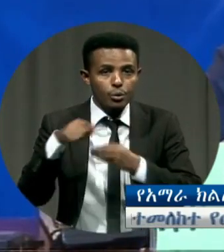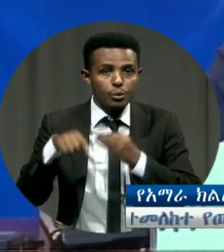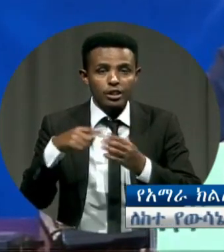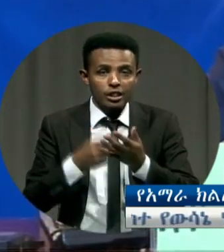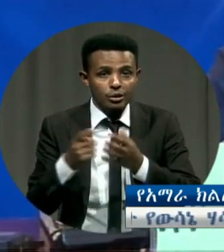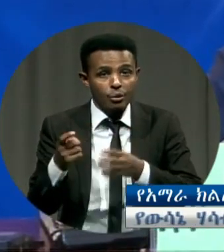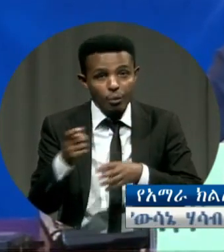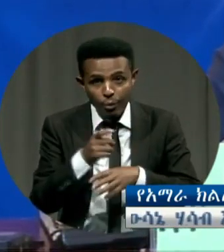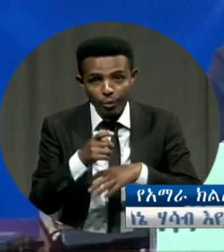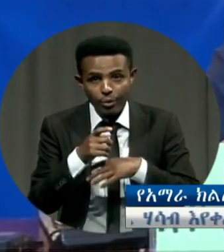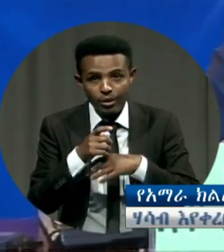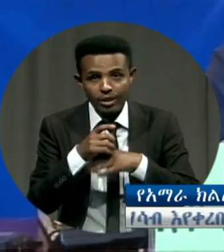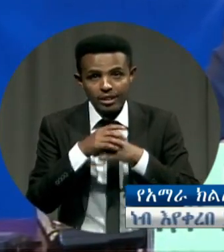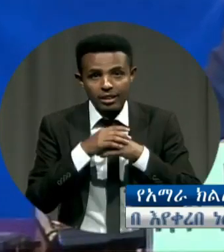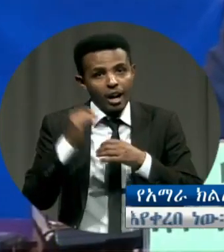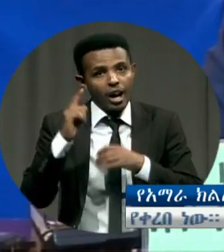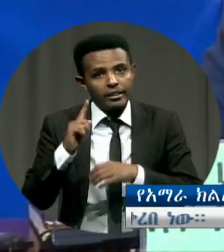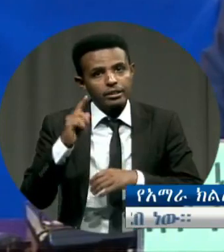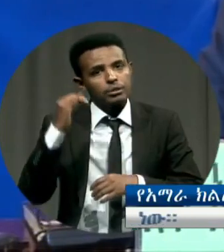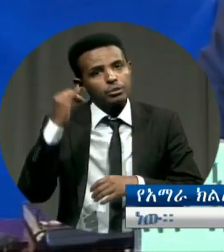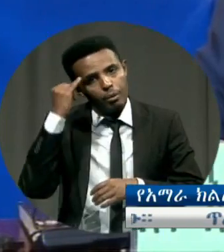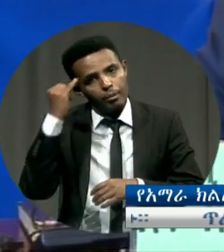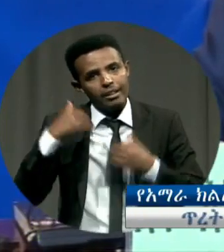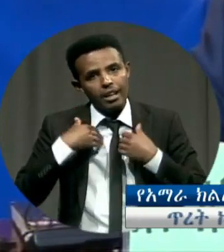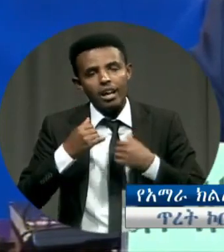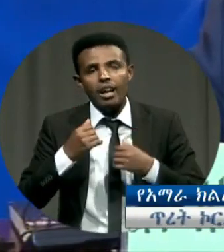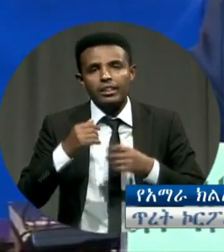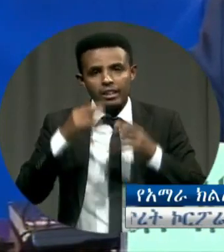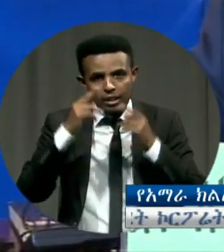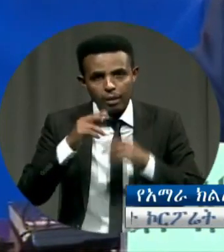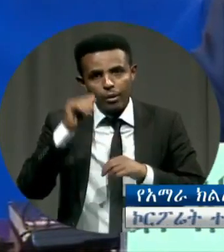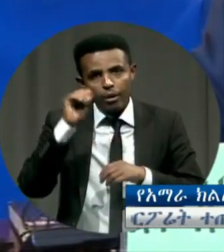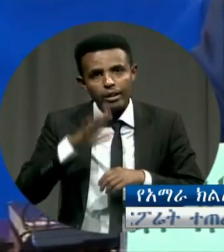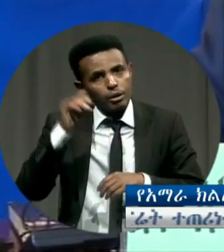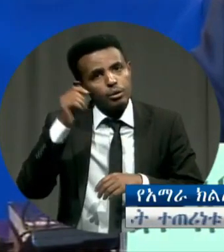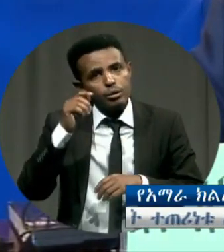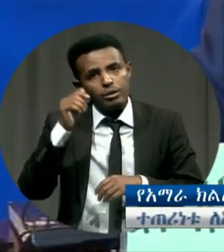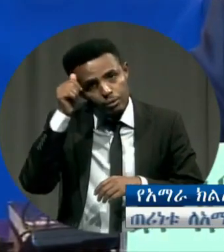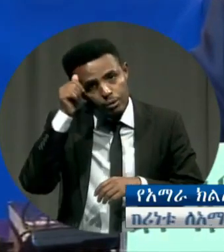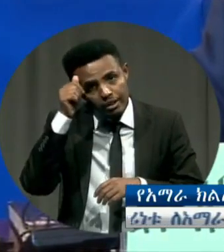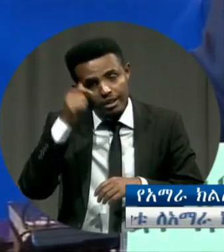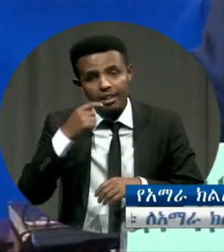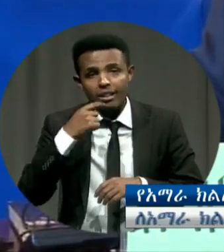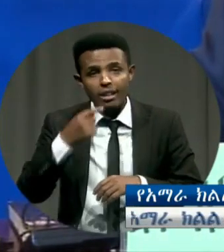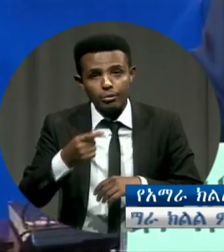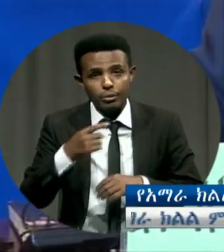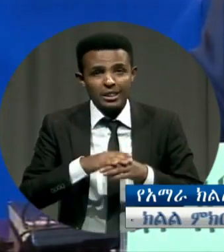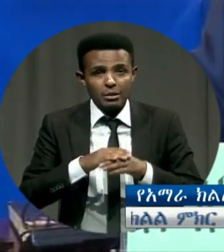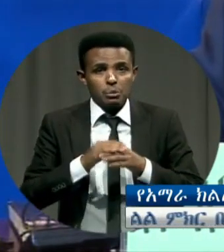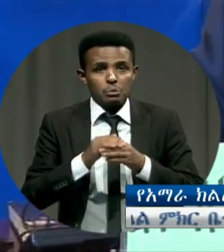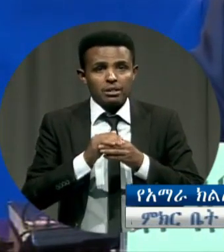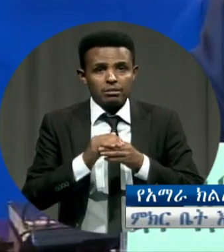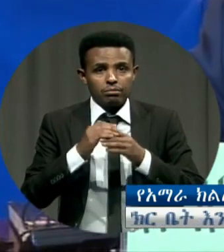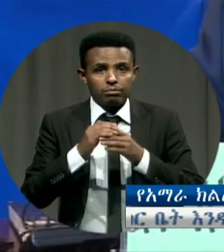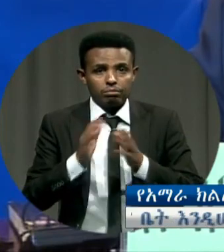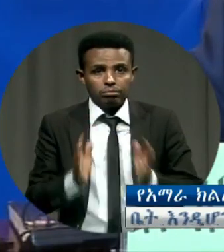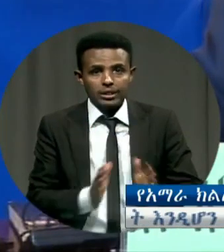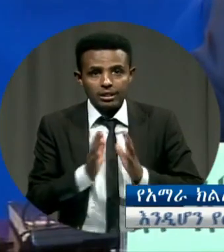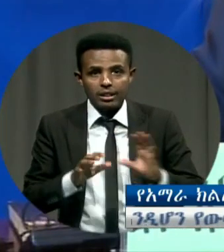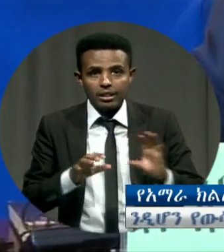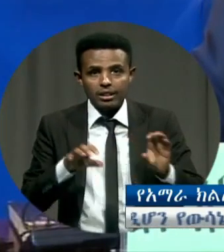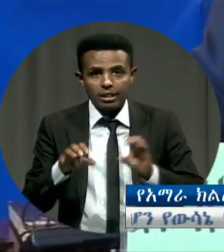አንድ ኮሜንት ያለኝ ቅድም የተከበሩ አቶ እውነቴ እንደተናገሩት የተደራጀ ሰነድ ተዘጋጅቶ ቢያንስ በጥረት ኢንስ ኤንድ